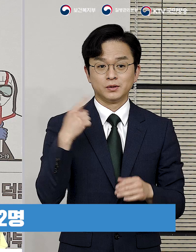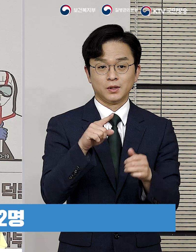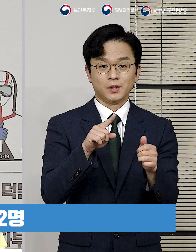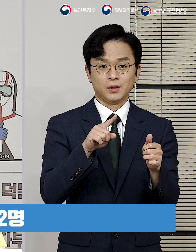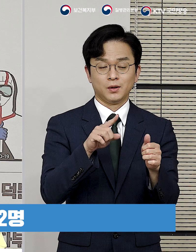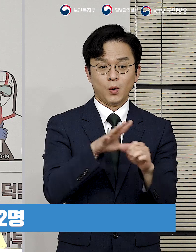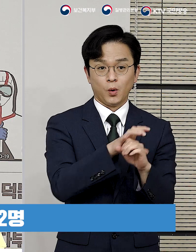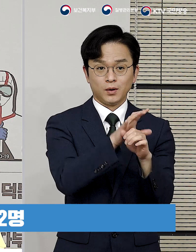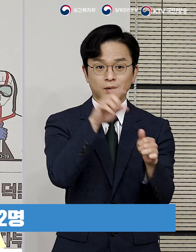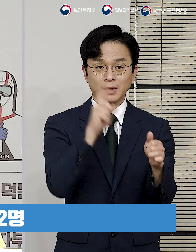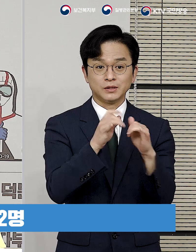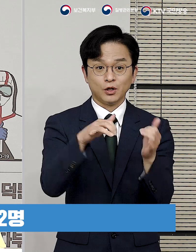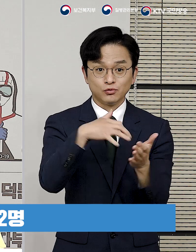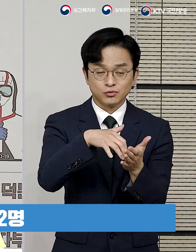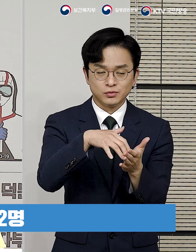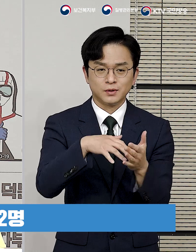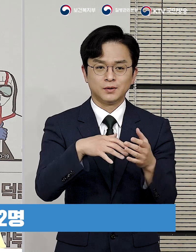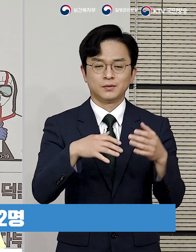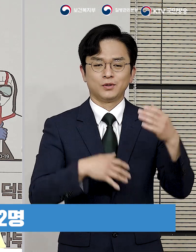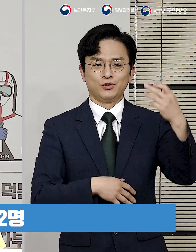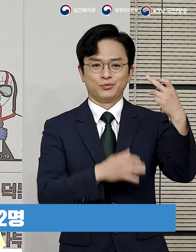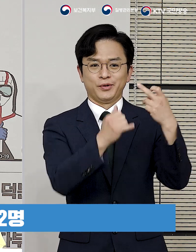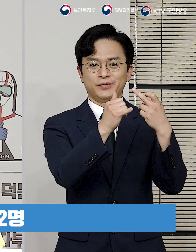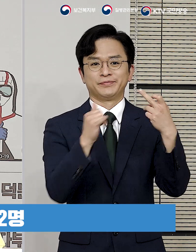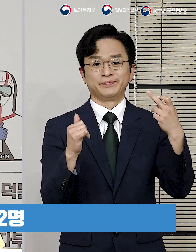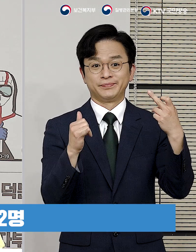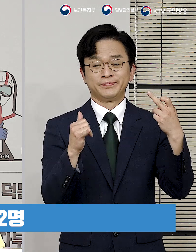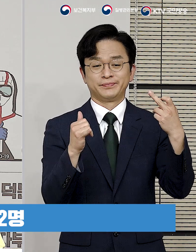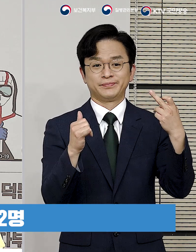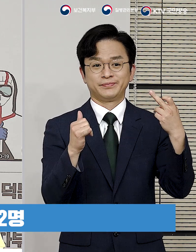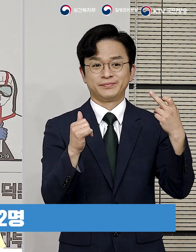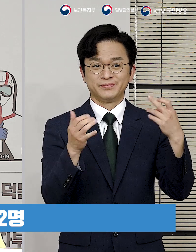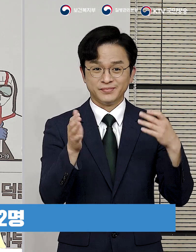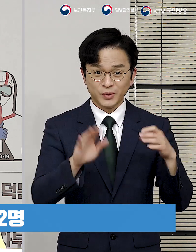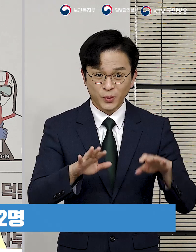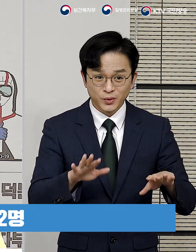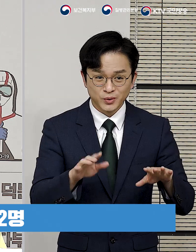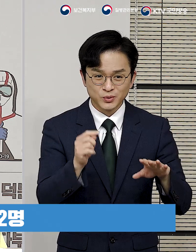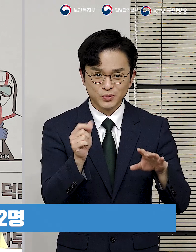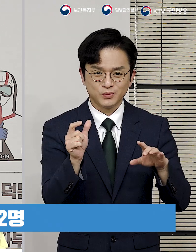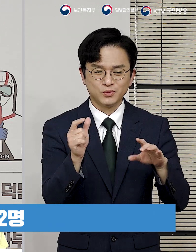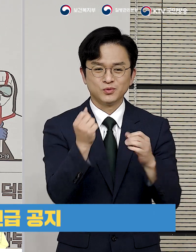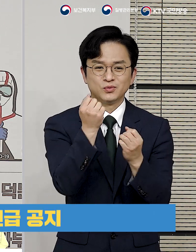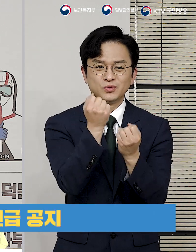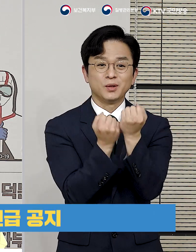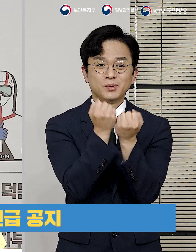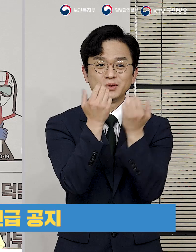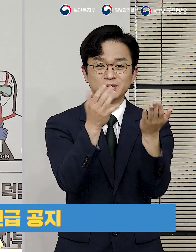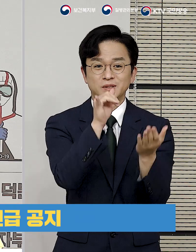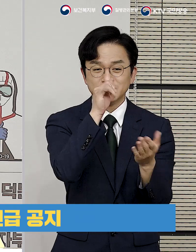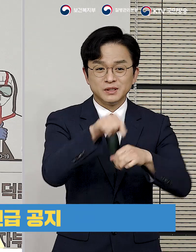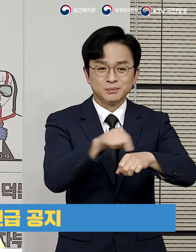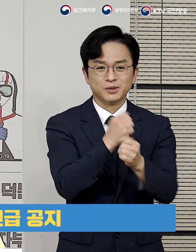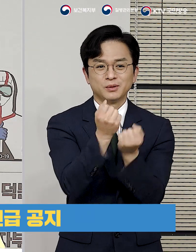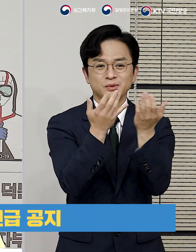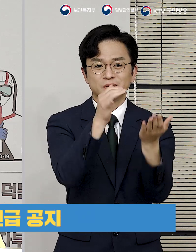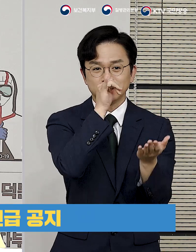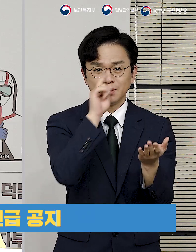오늘 0시 기준 신규 확진 환자는 12명입니다. 다만